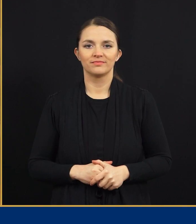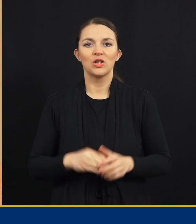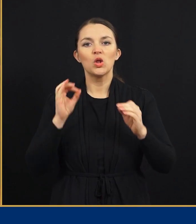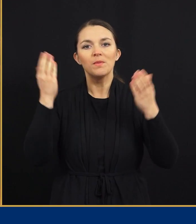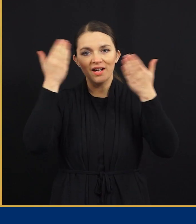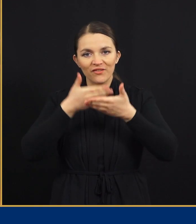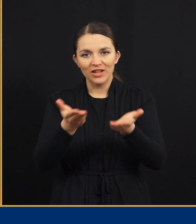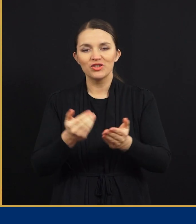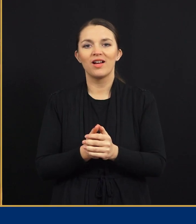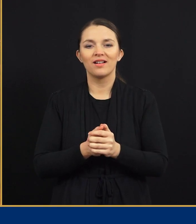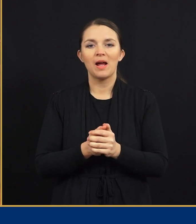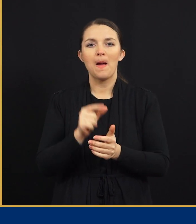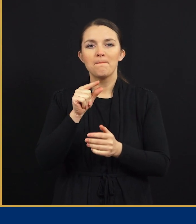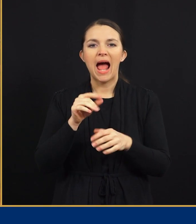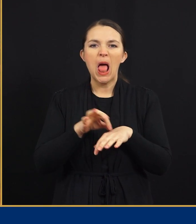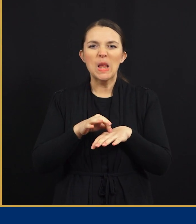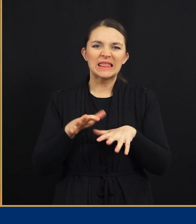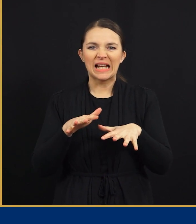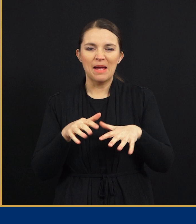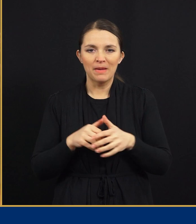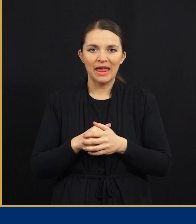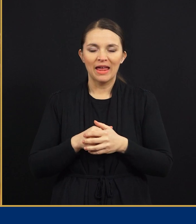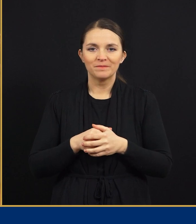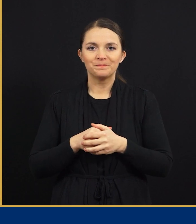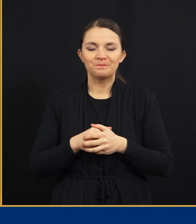Dobro večer, mičkam trime.